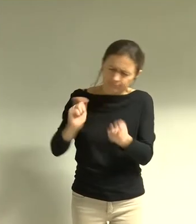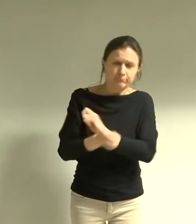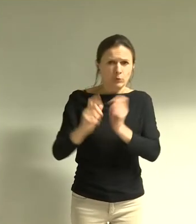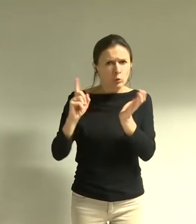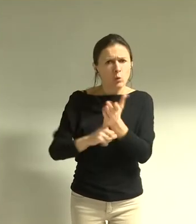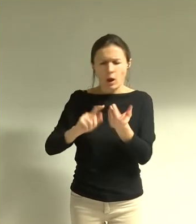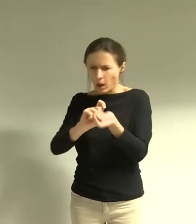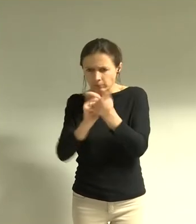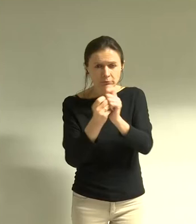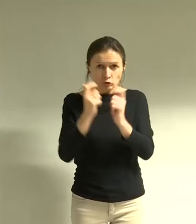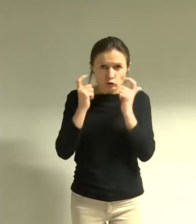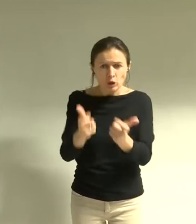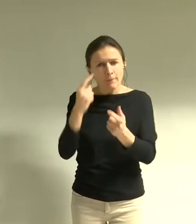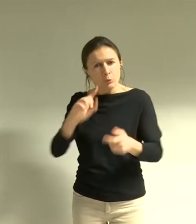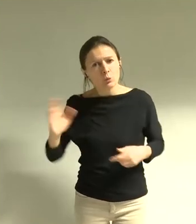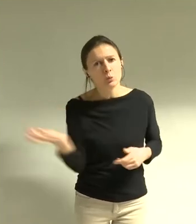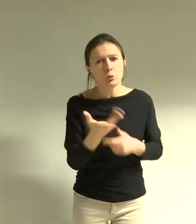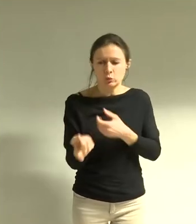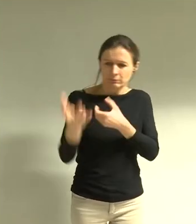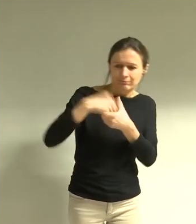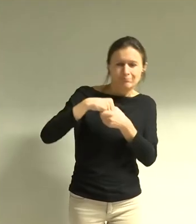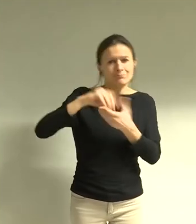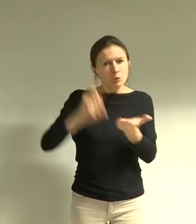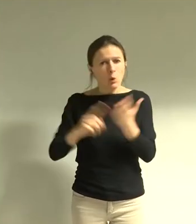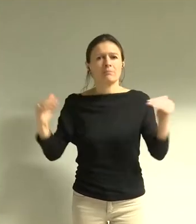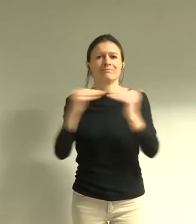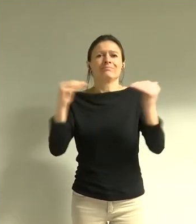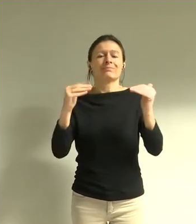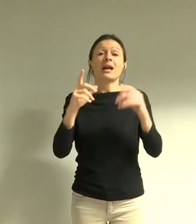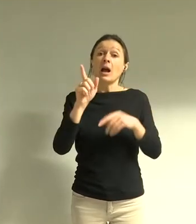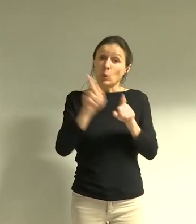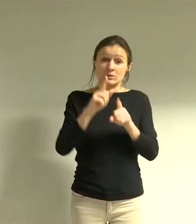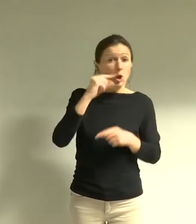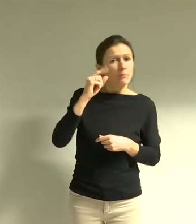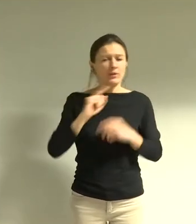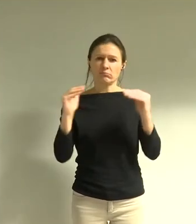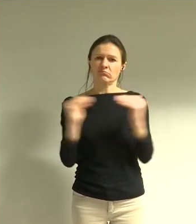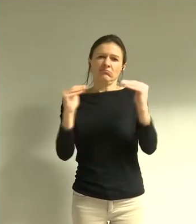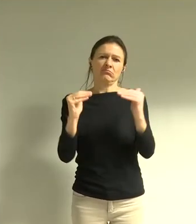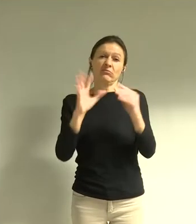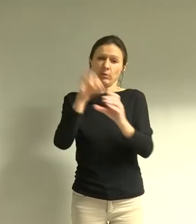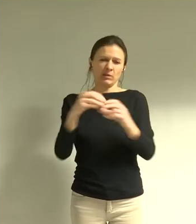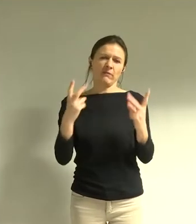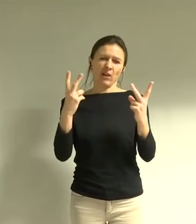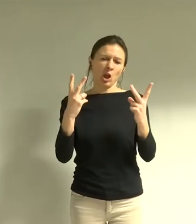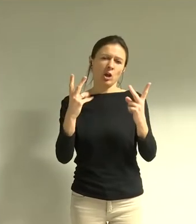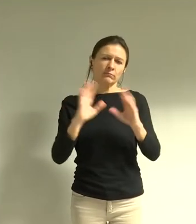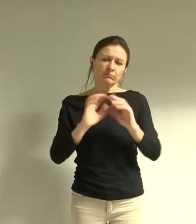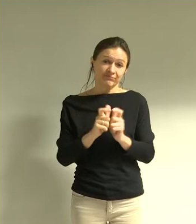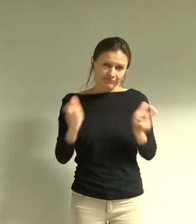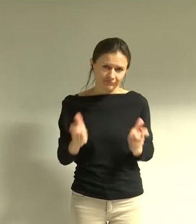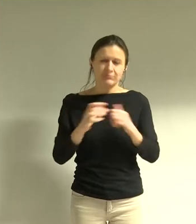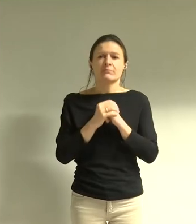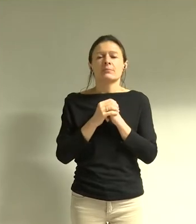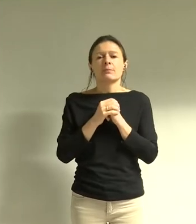participer l'égalité femme homme fait partie des valeurs et objectifs de la sic les moyens principaux dont